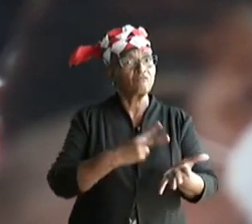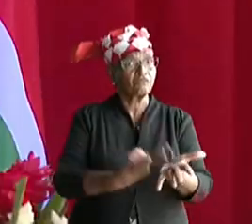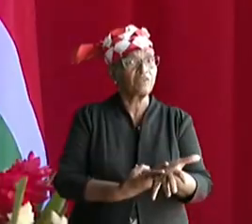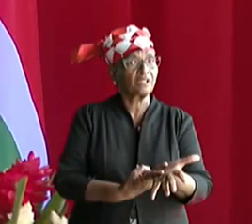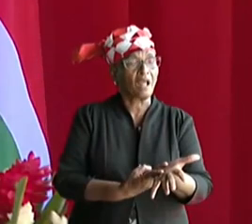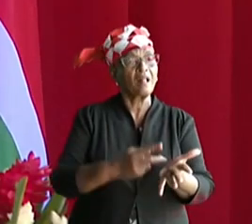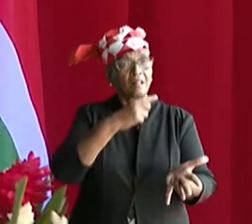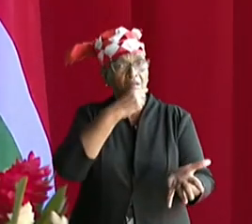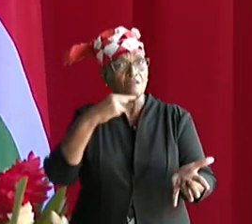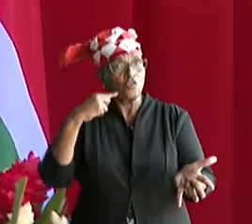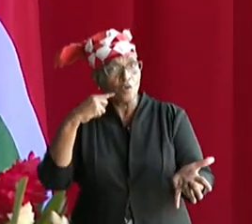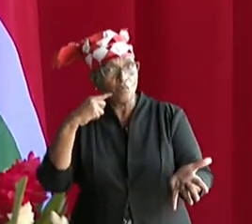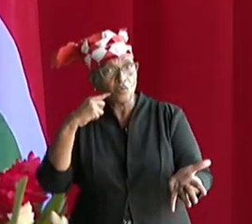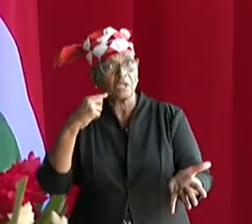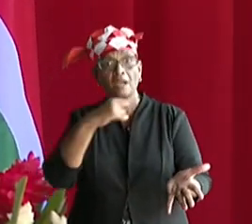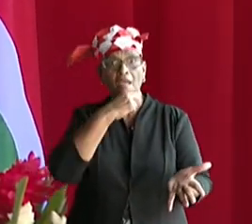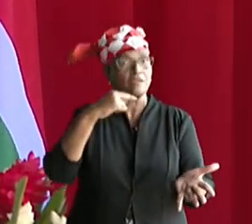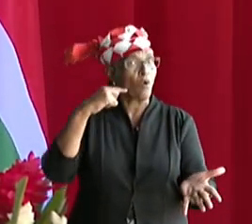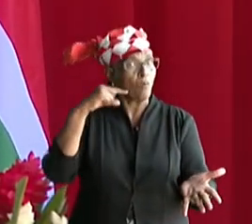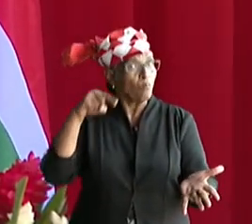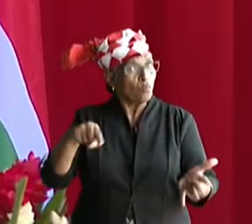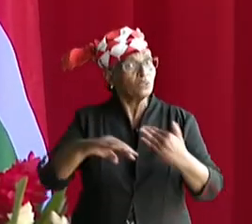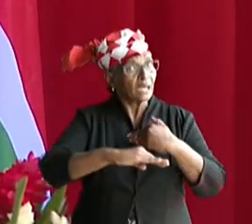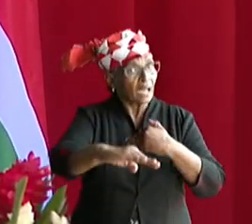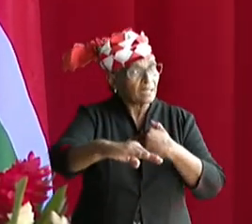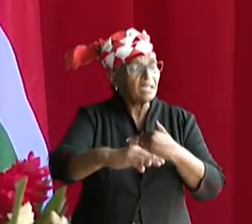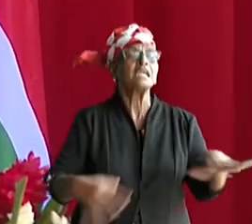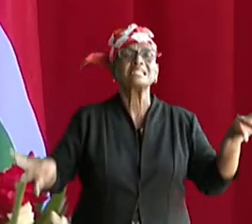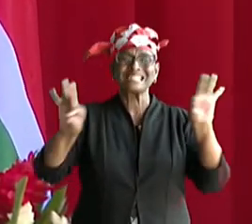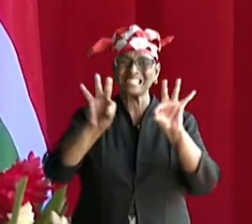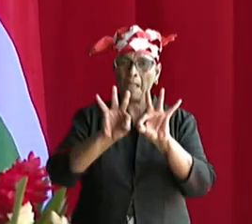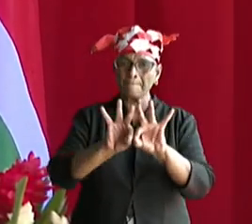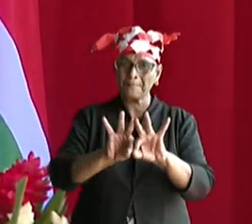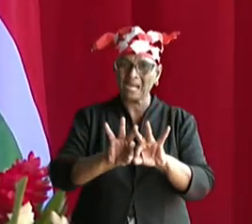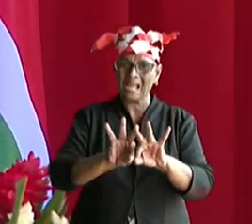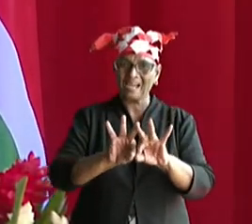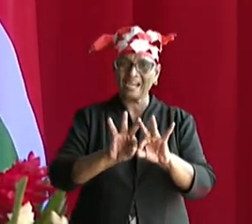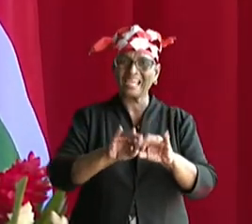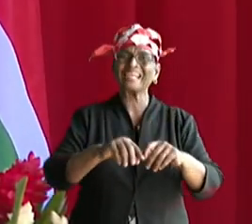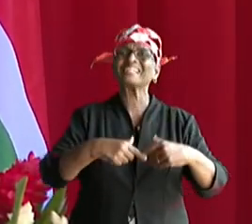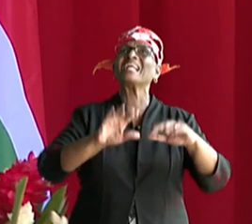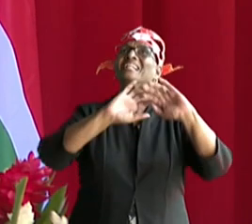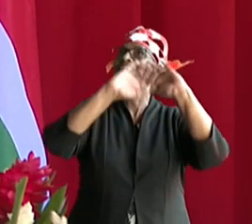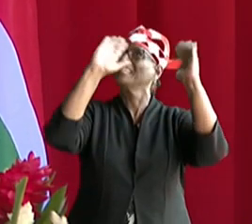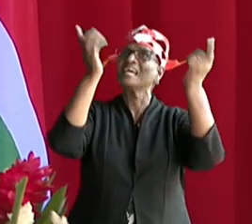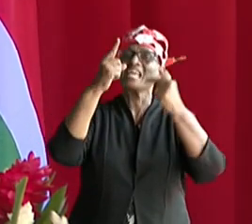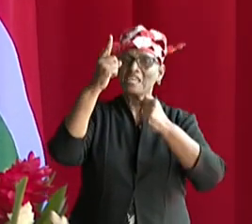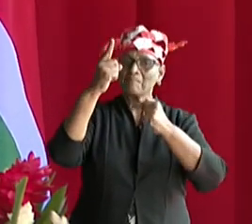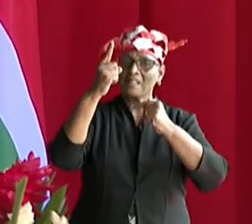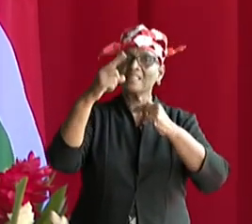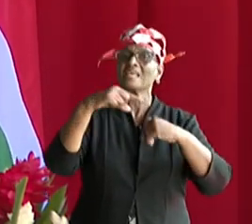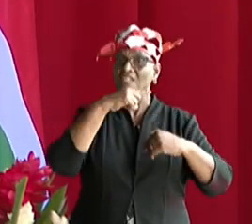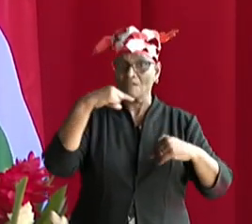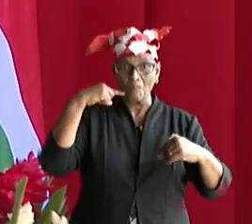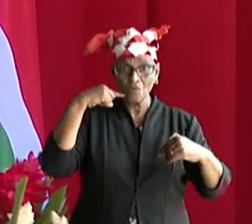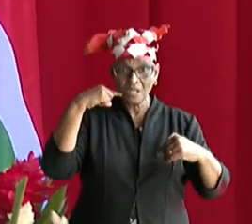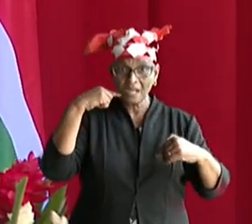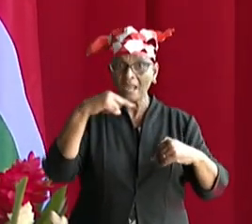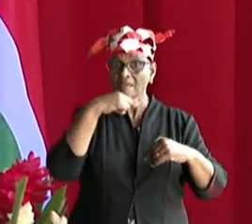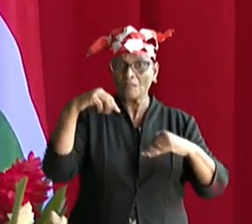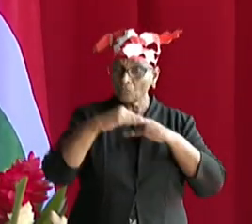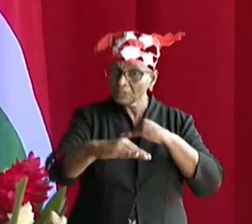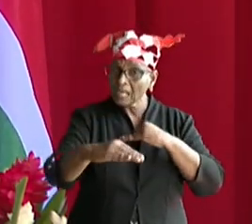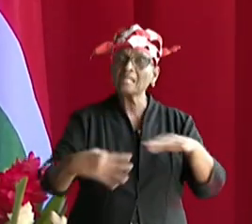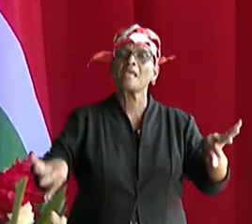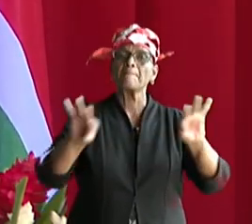je moeder en je moederland zijn belangrijker dan zelfs de hemel. Indachtig de diepzinnigheid van deze vers,